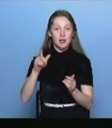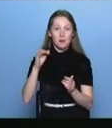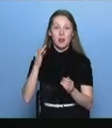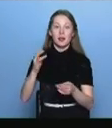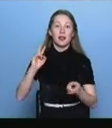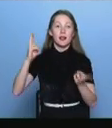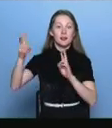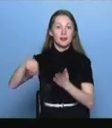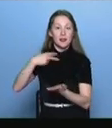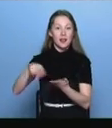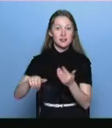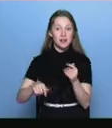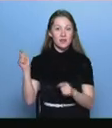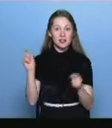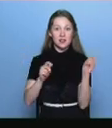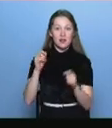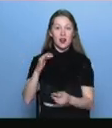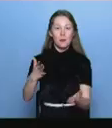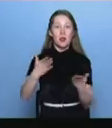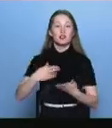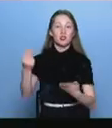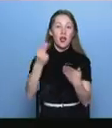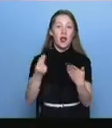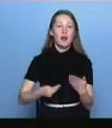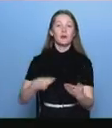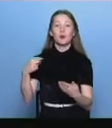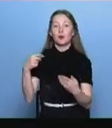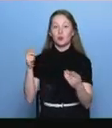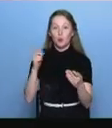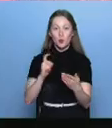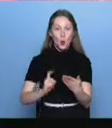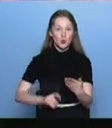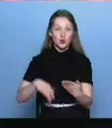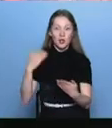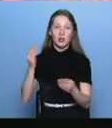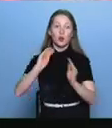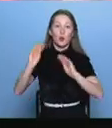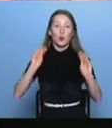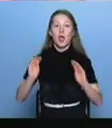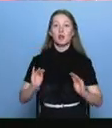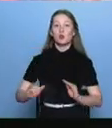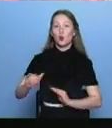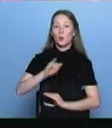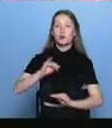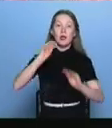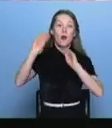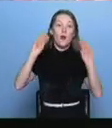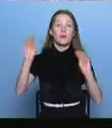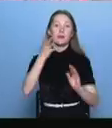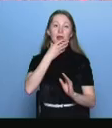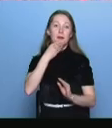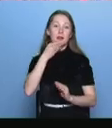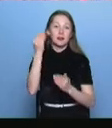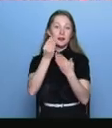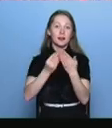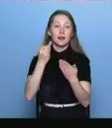На арт-субботник приглашают молодые художники. Они украсят цокольные этажи ряда домов традиционными удмуртскими орнаментами. Будет работать кинотеатр